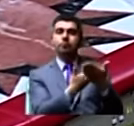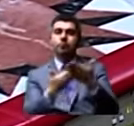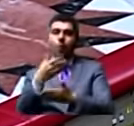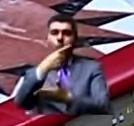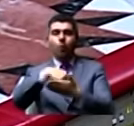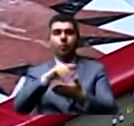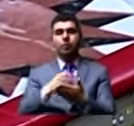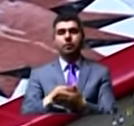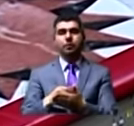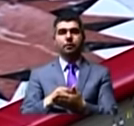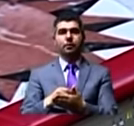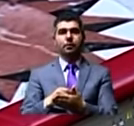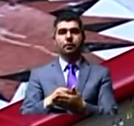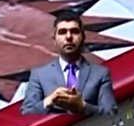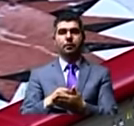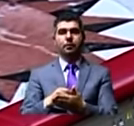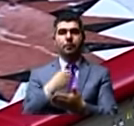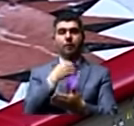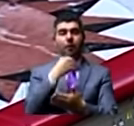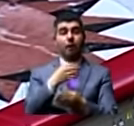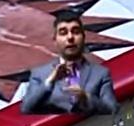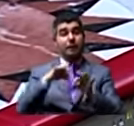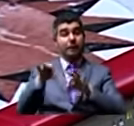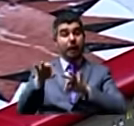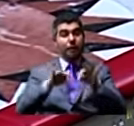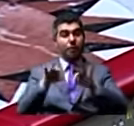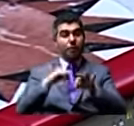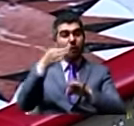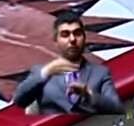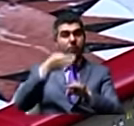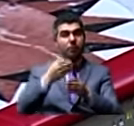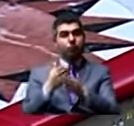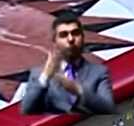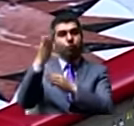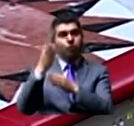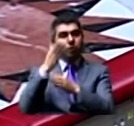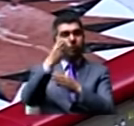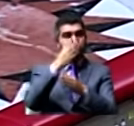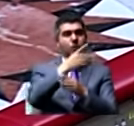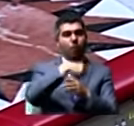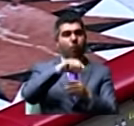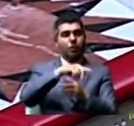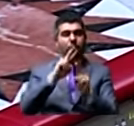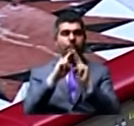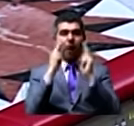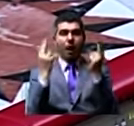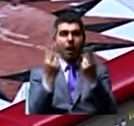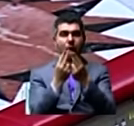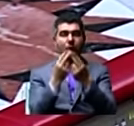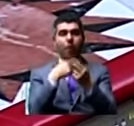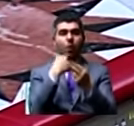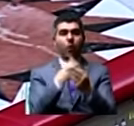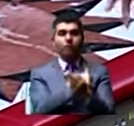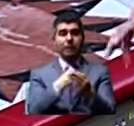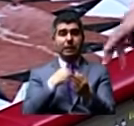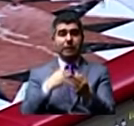نعطيه. راه هذا واخد استراتيجيه ديال نستافدوا منهم. دروك عندي ناس في اليابان، عندي ناس